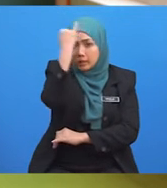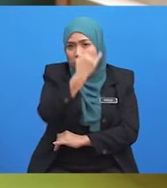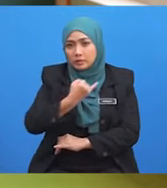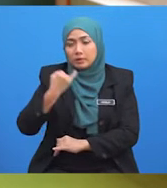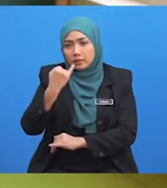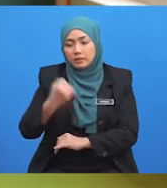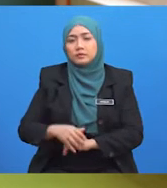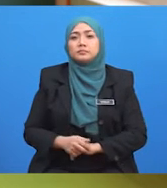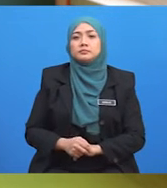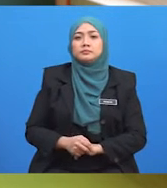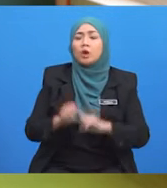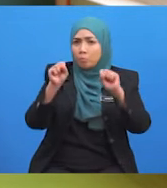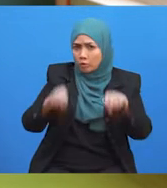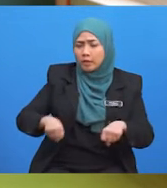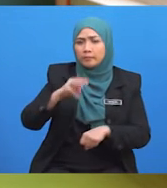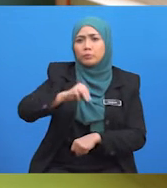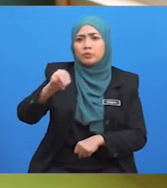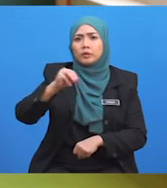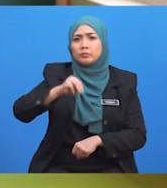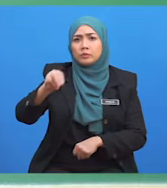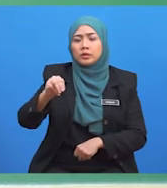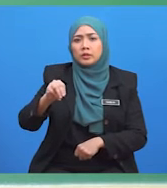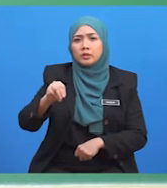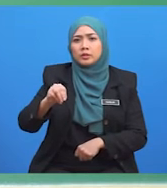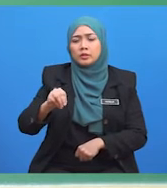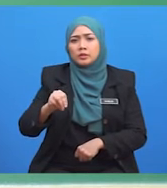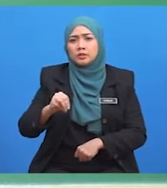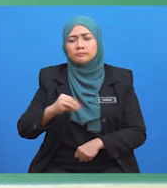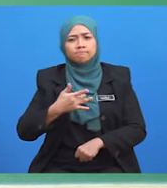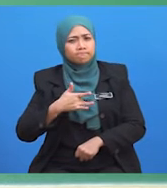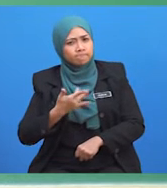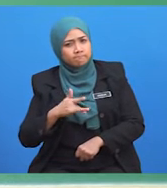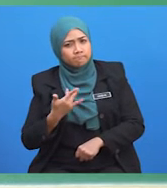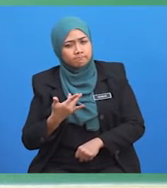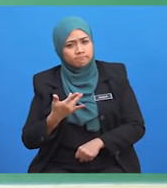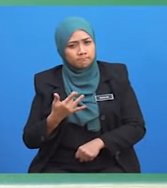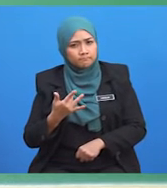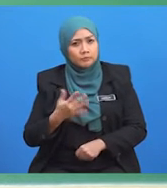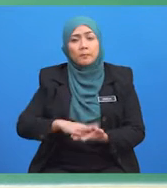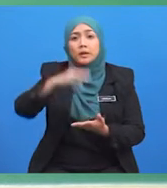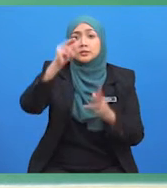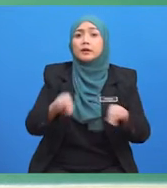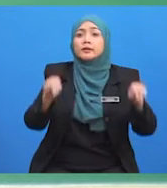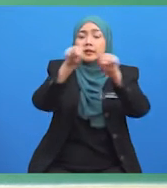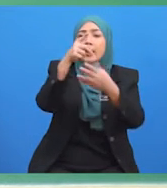Sekarang, boleh tak murid-murid teka kita nak belajar nilai apa hari ini?